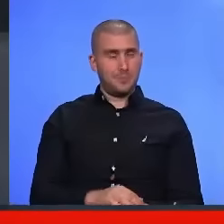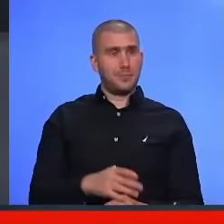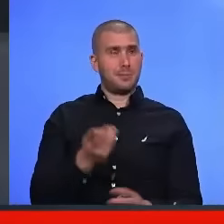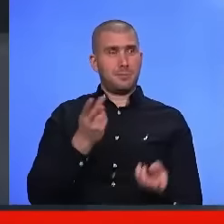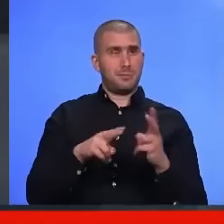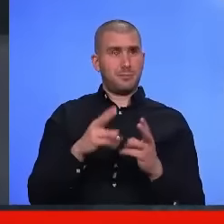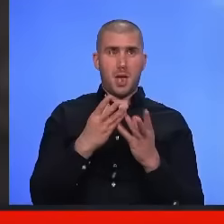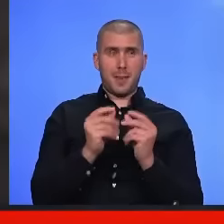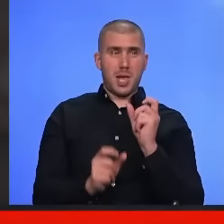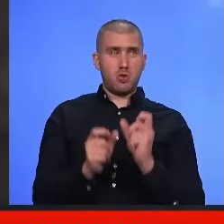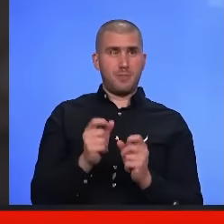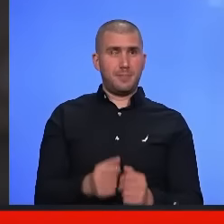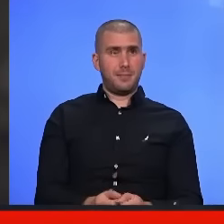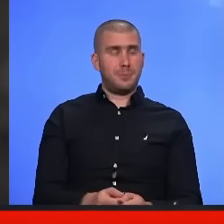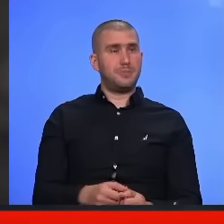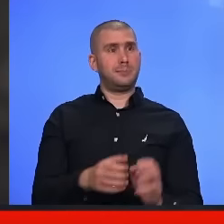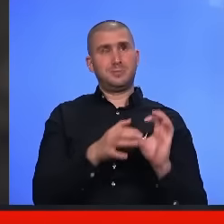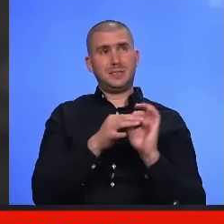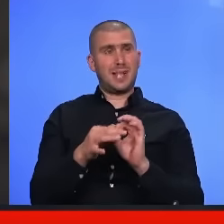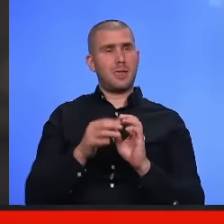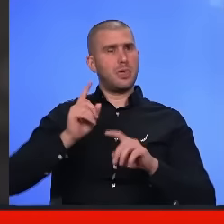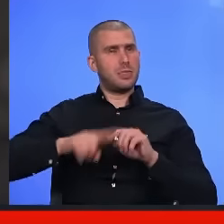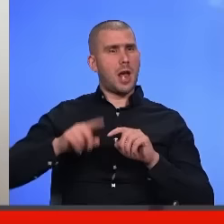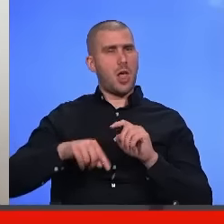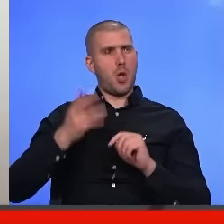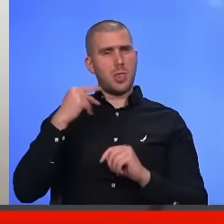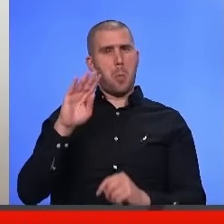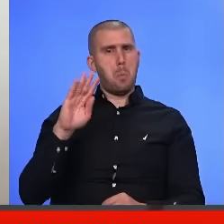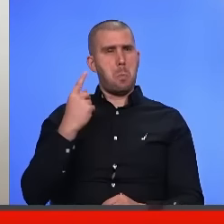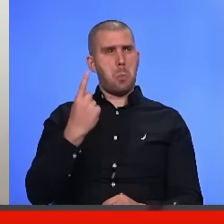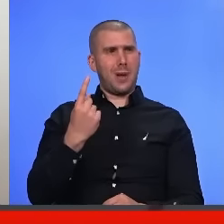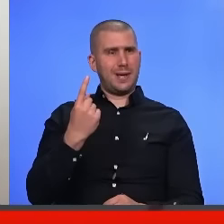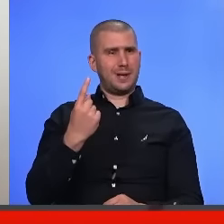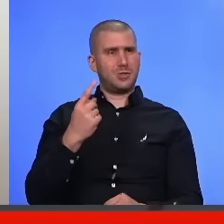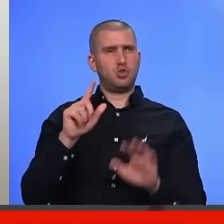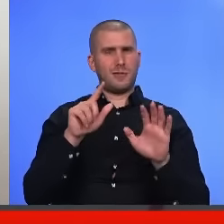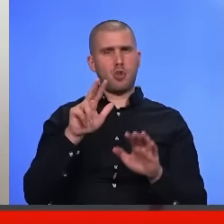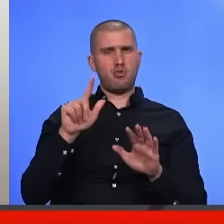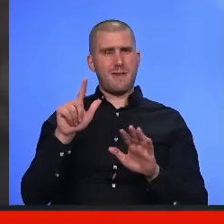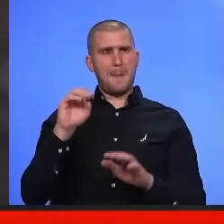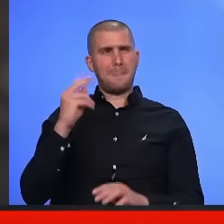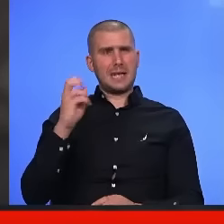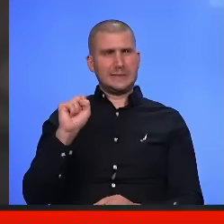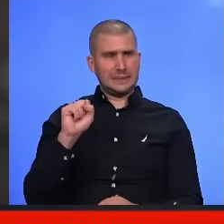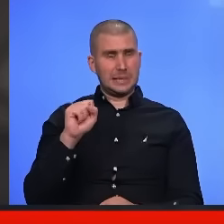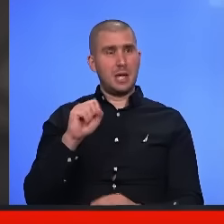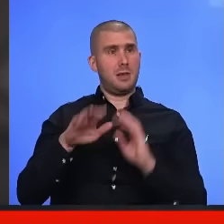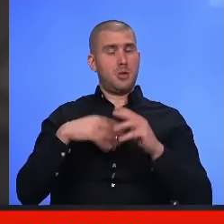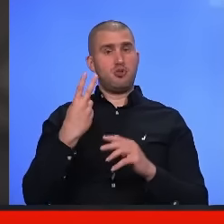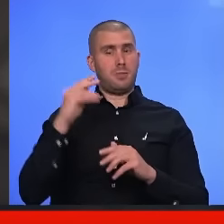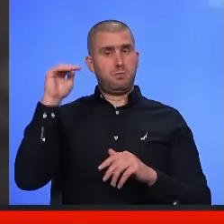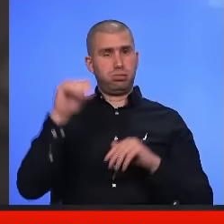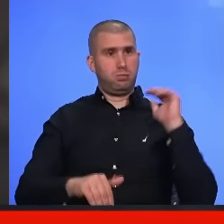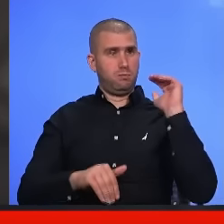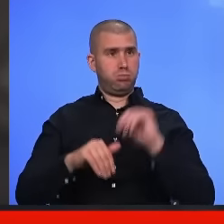בהם הרבה אנשים. בסדרה של התקלות שהיו בבואינג 737 מאקס, ואחרי שתי ההתרסקויות